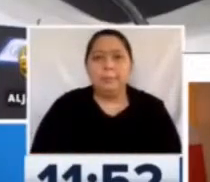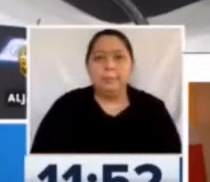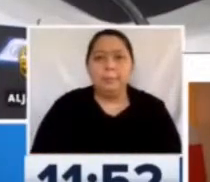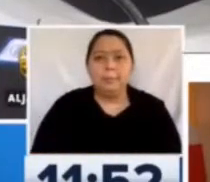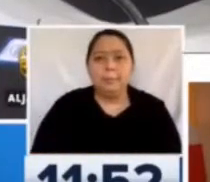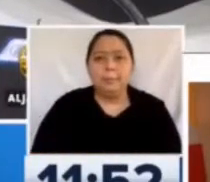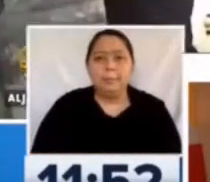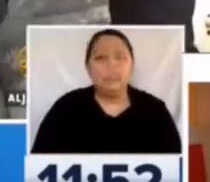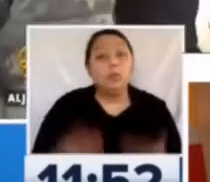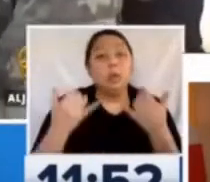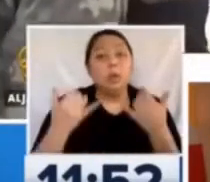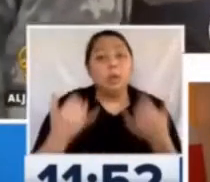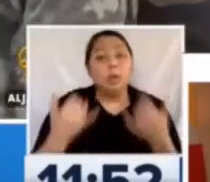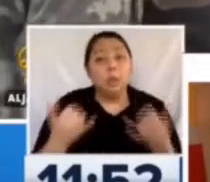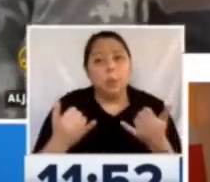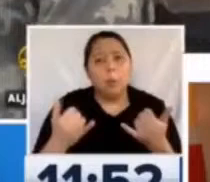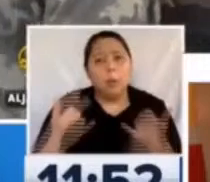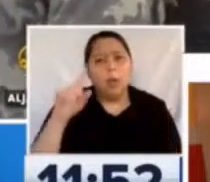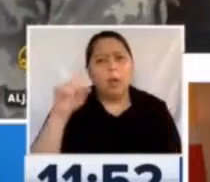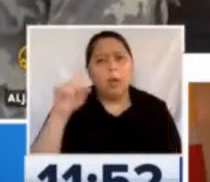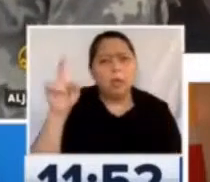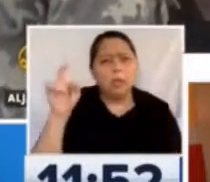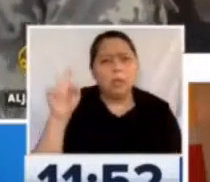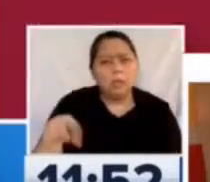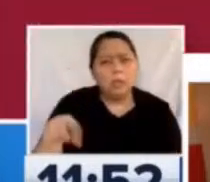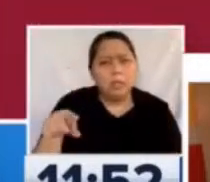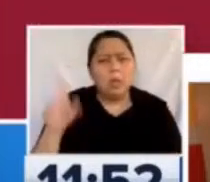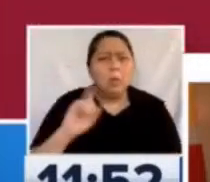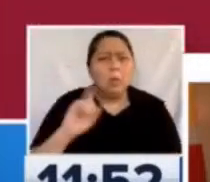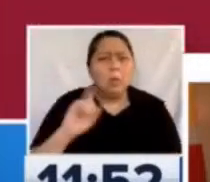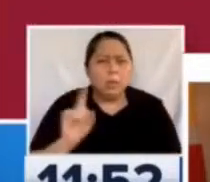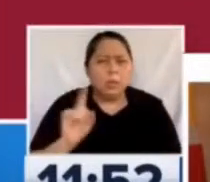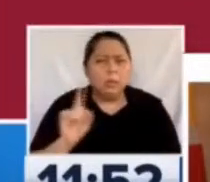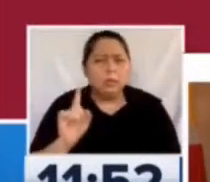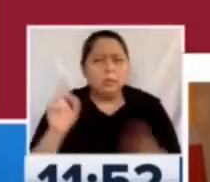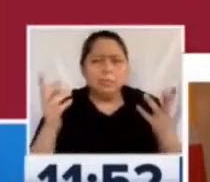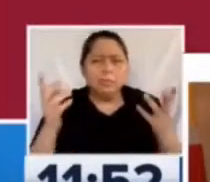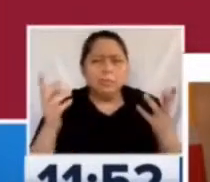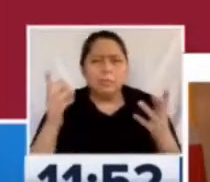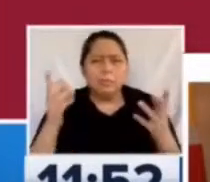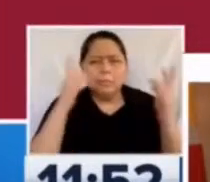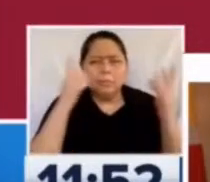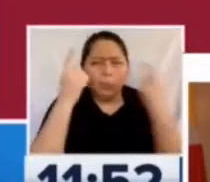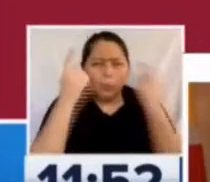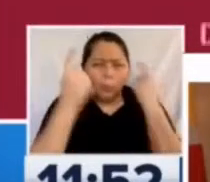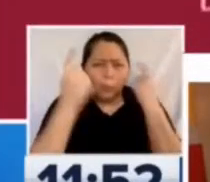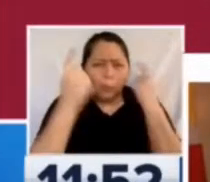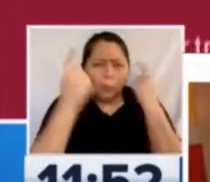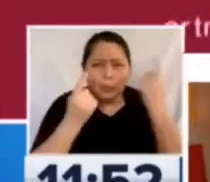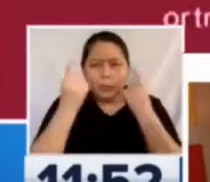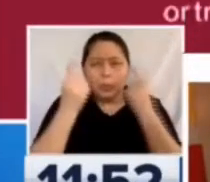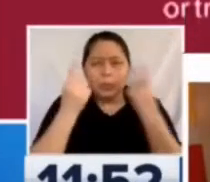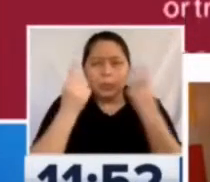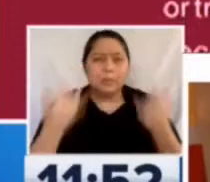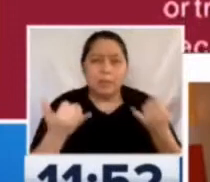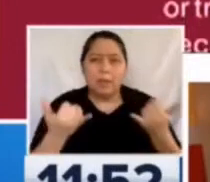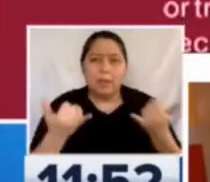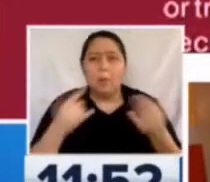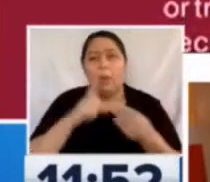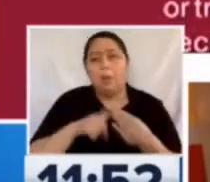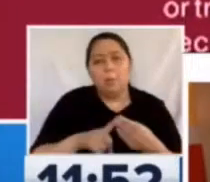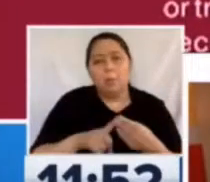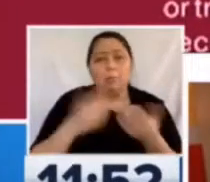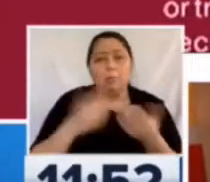ang overseas Filipino worker dito sa Qatar. Based po dito sa recent data ng